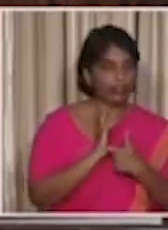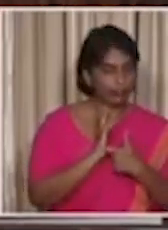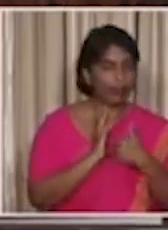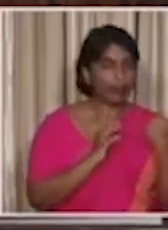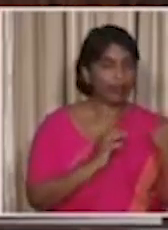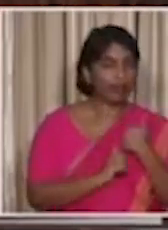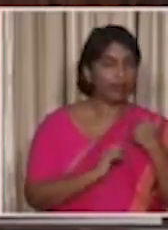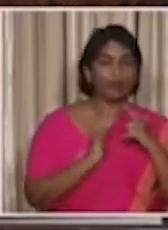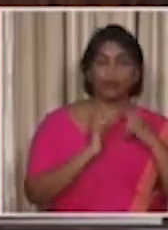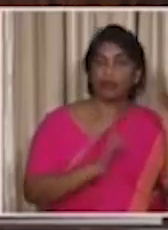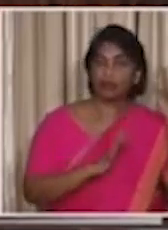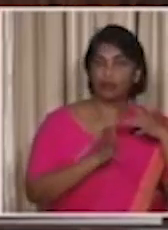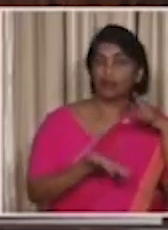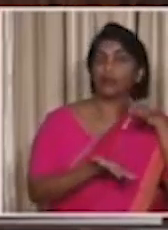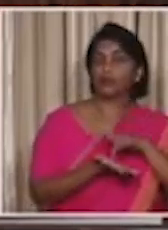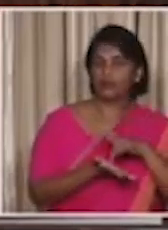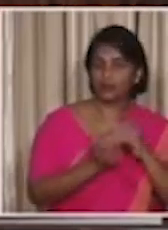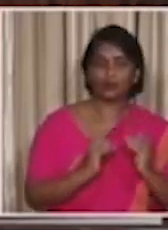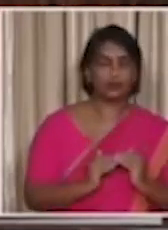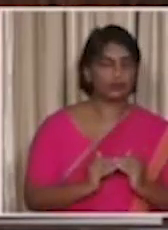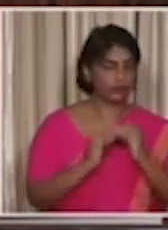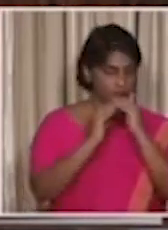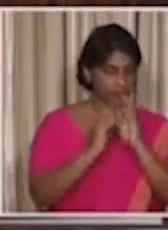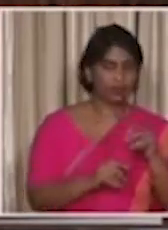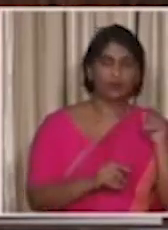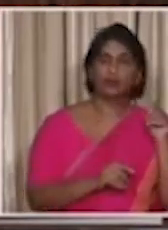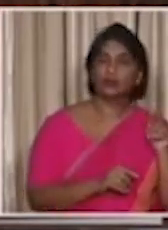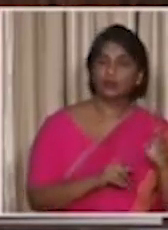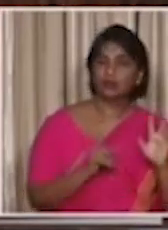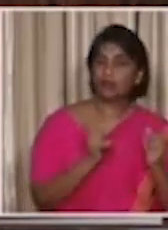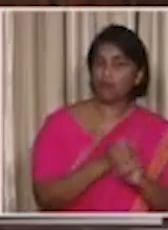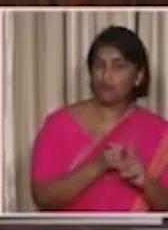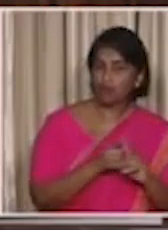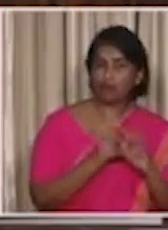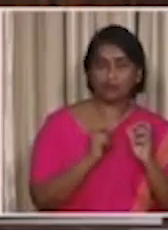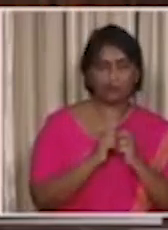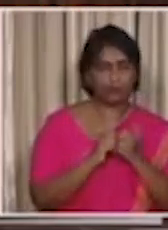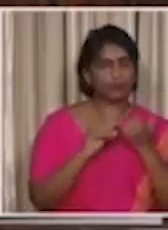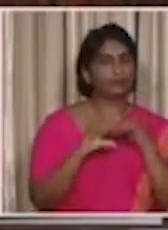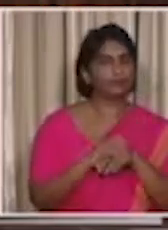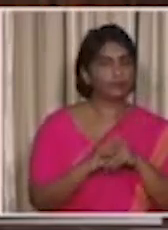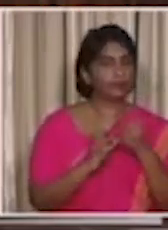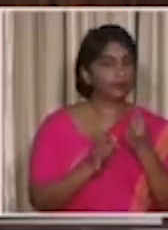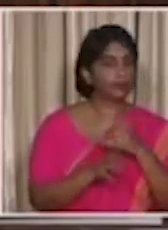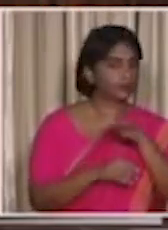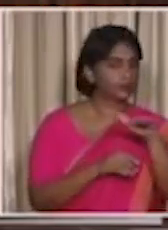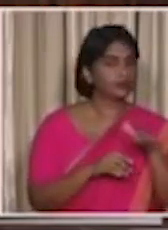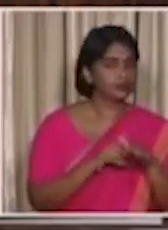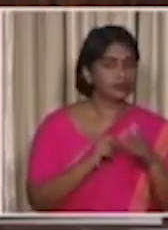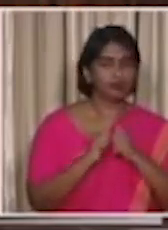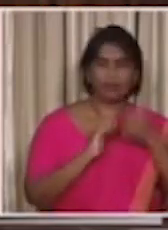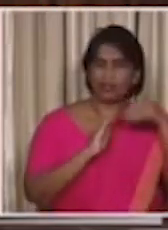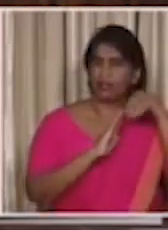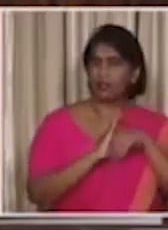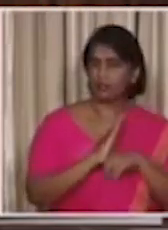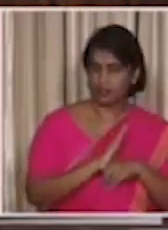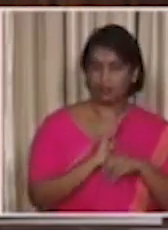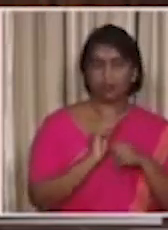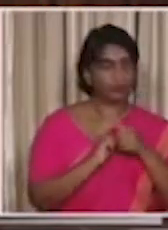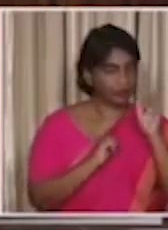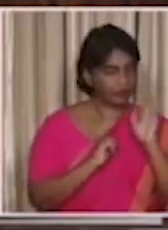නවීන ජාත්‍යන්තර නගරයක් ලෙස සංවර්ධනය කරනවා. ගැටුම් වලට මැදි වී ආර්ථිකය හා සමාජීය පසුබෑම් වලට ලක්